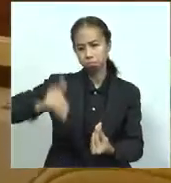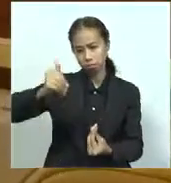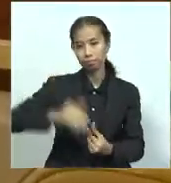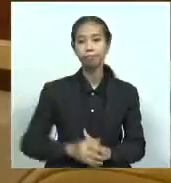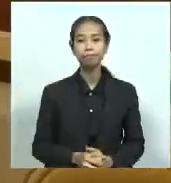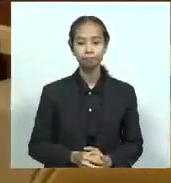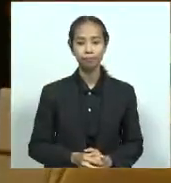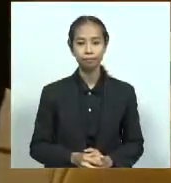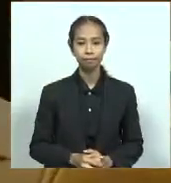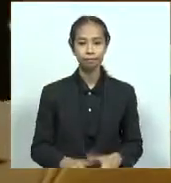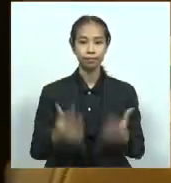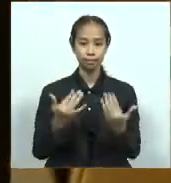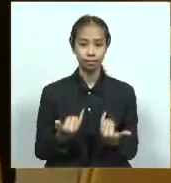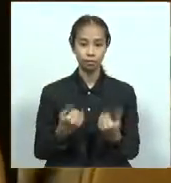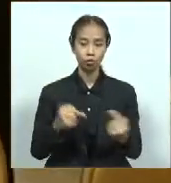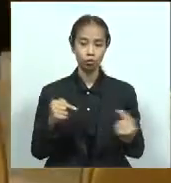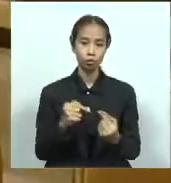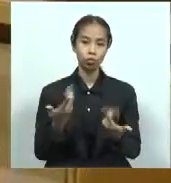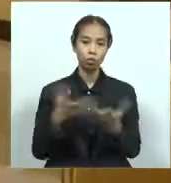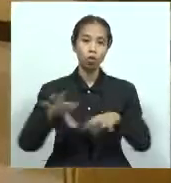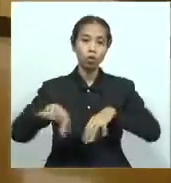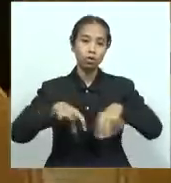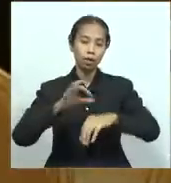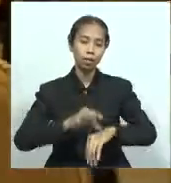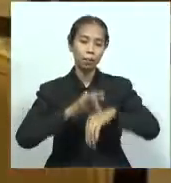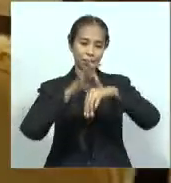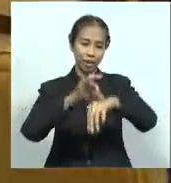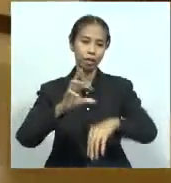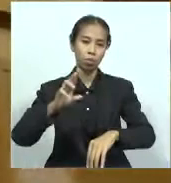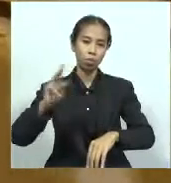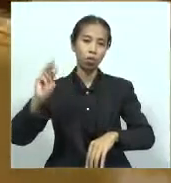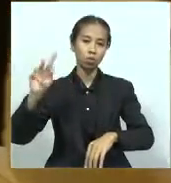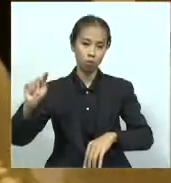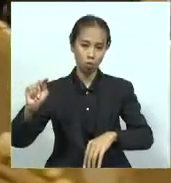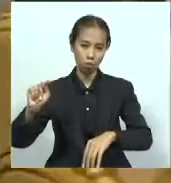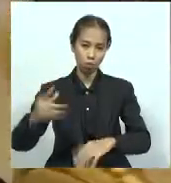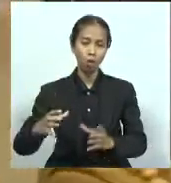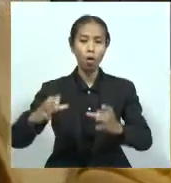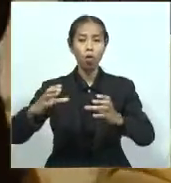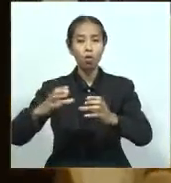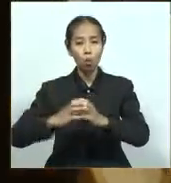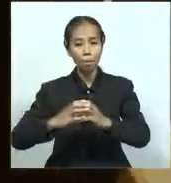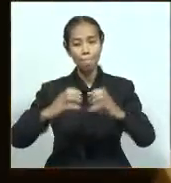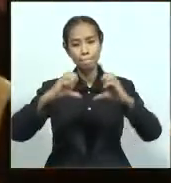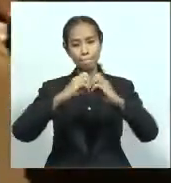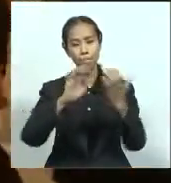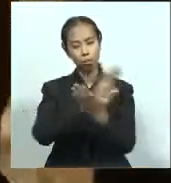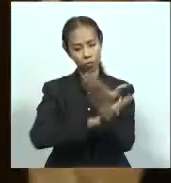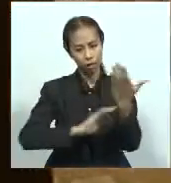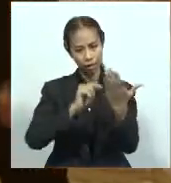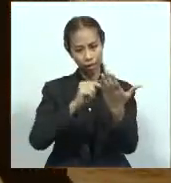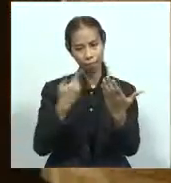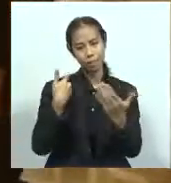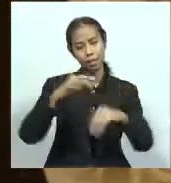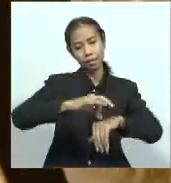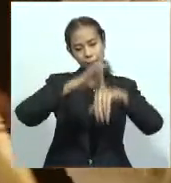ส่วนความคืบหน้าในการจัดสรรตำแหน่งรัฐมนตรีในส่วนของพรรคร่วมอย่างภูมิใจไทยนะครับ8ตำแหน่งด้วยกันนายอนุทินชาญวีร